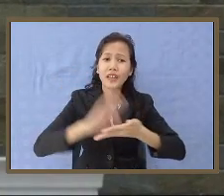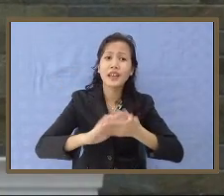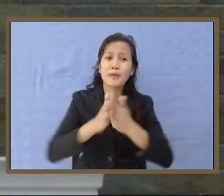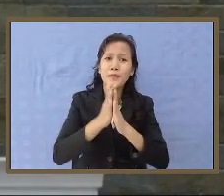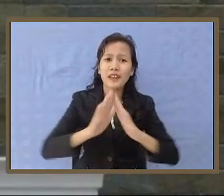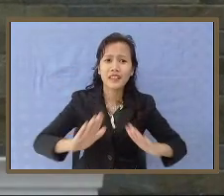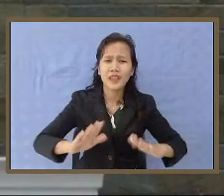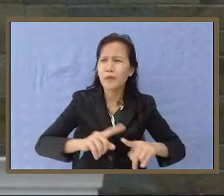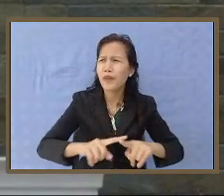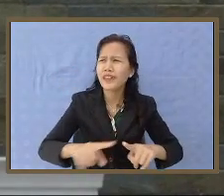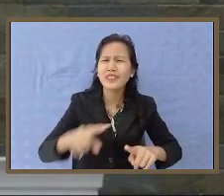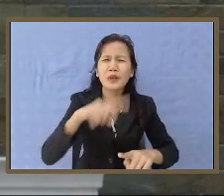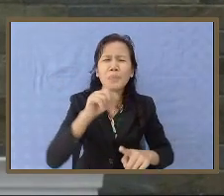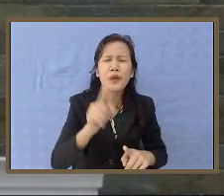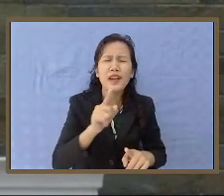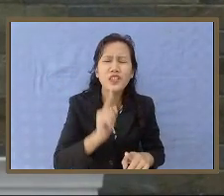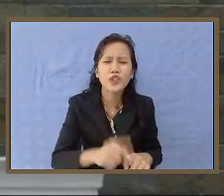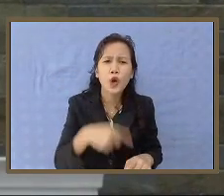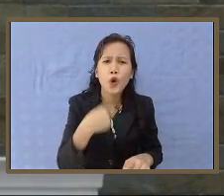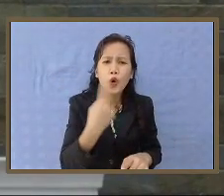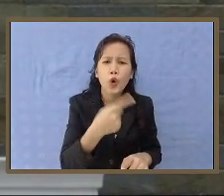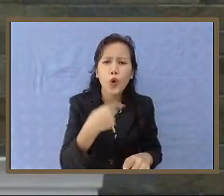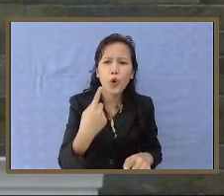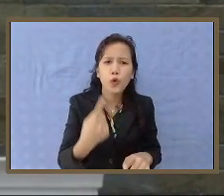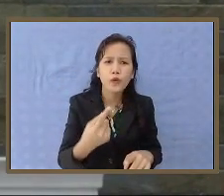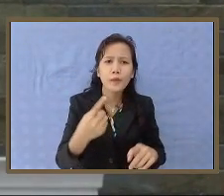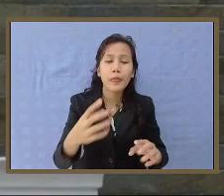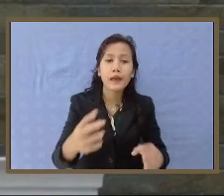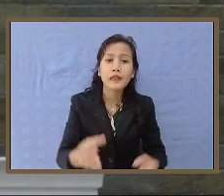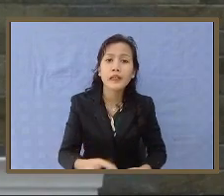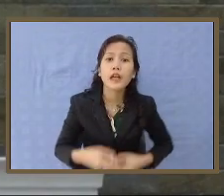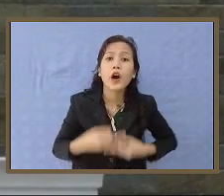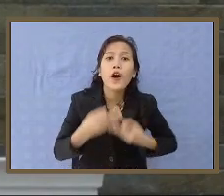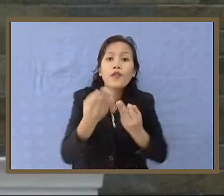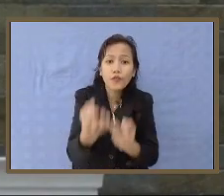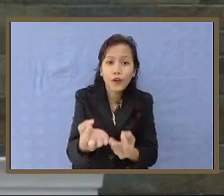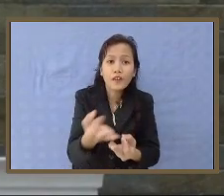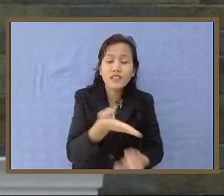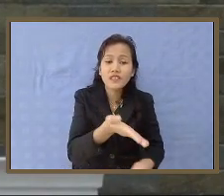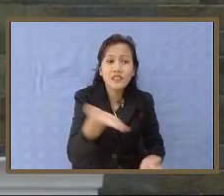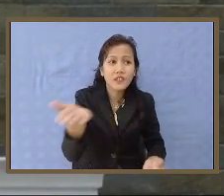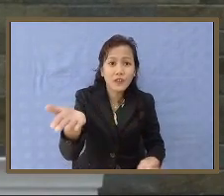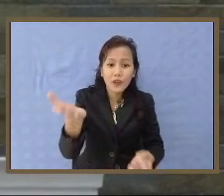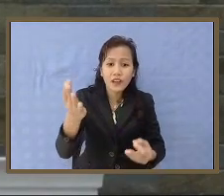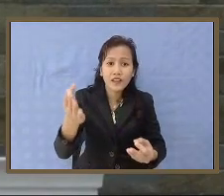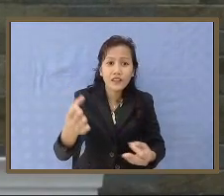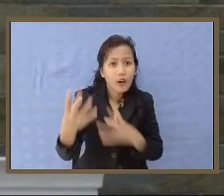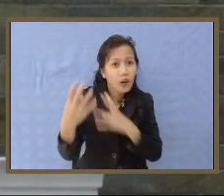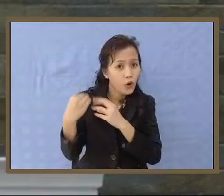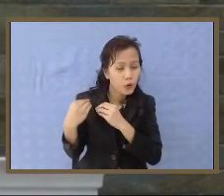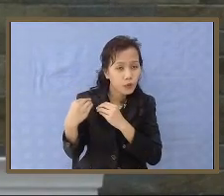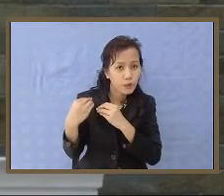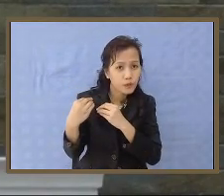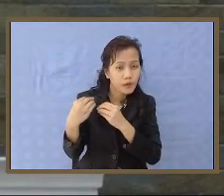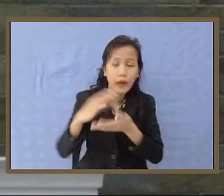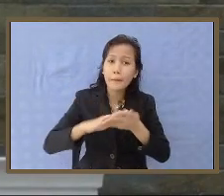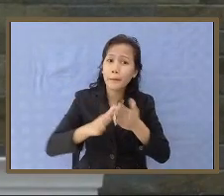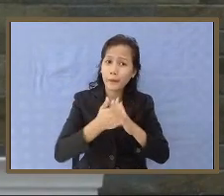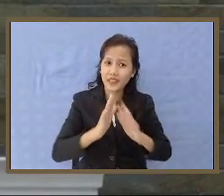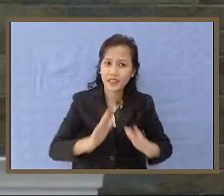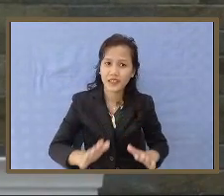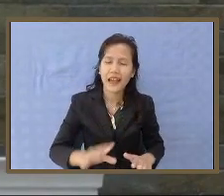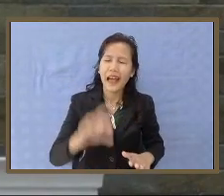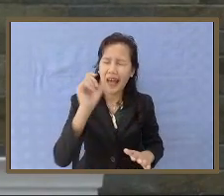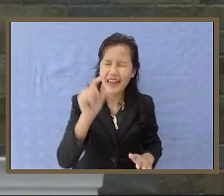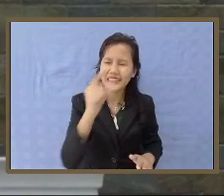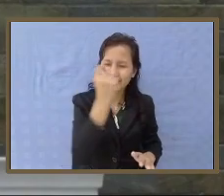inyo? Sino ang makakapag-offer sa atin ng hope? Sino ang makakapag-offer sa atin ng peace? Brethren, the Bible